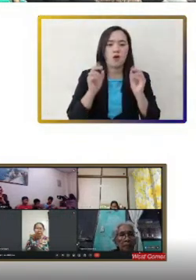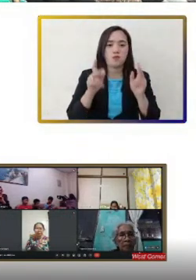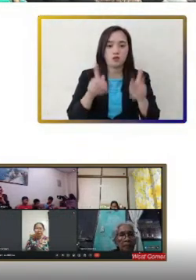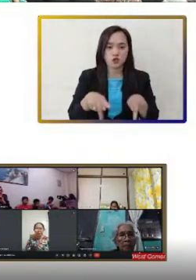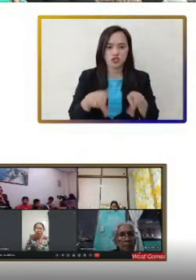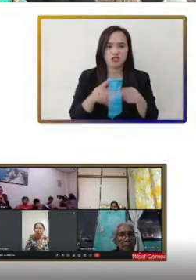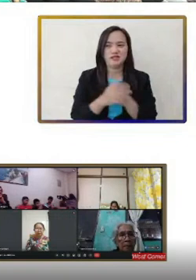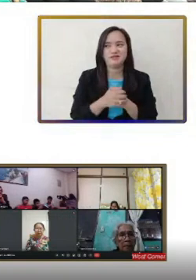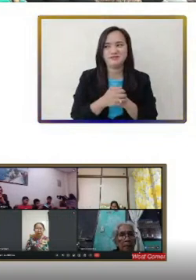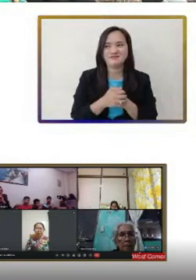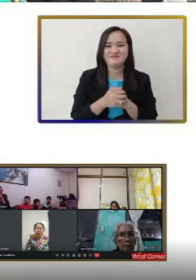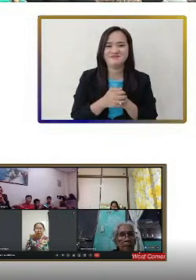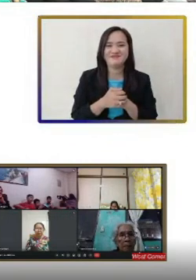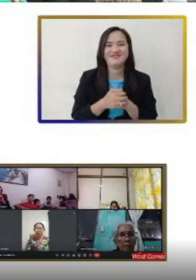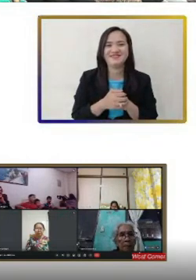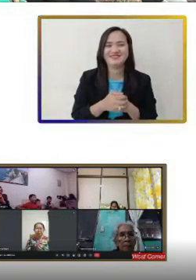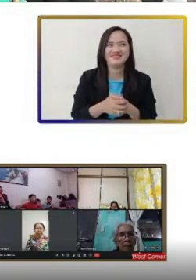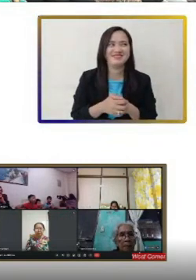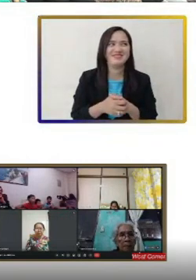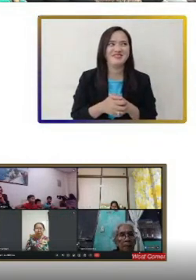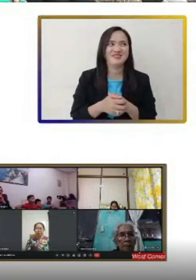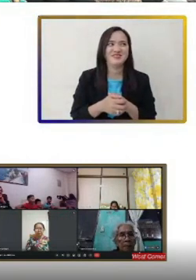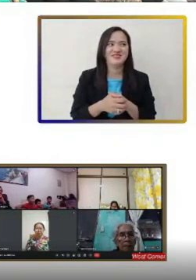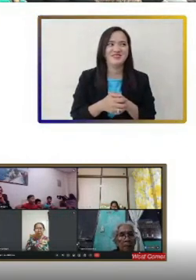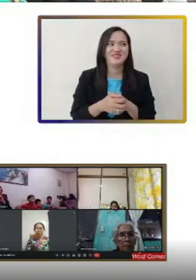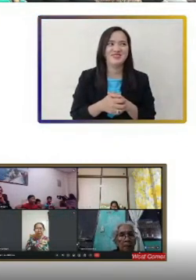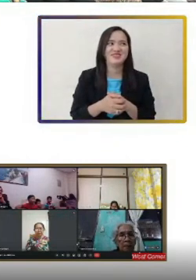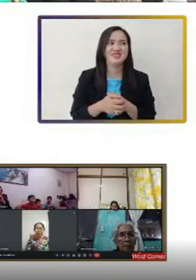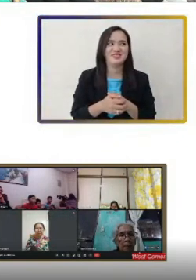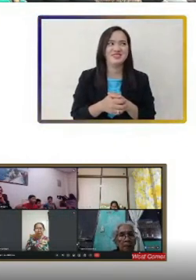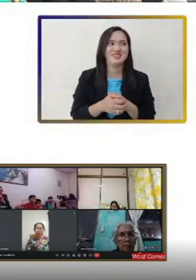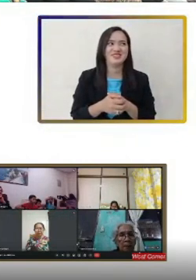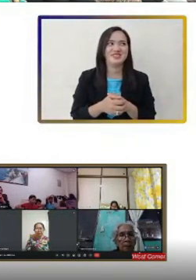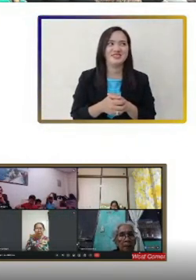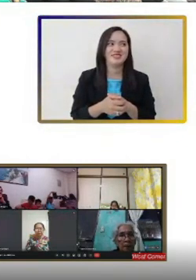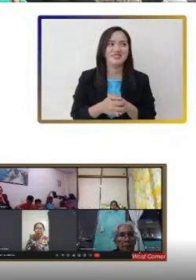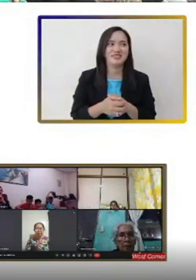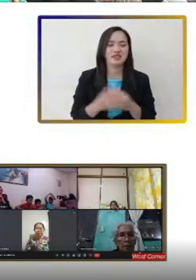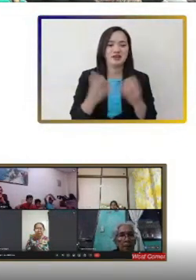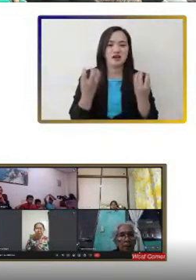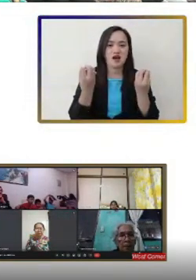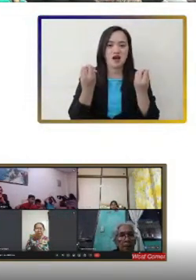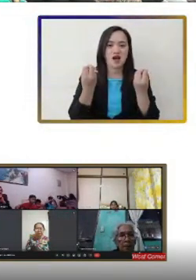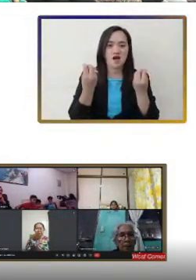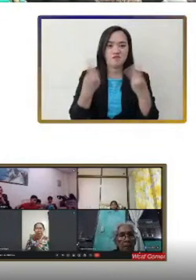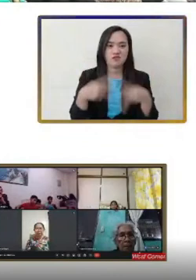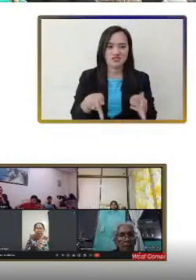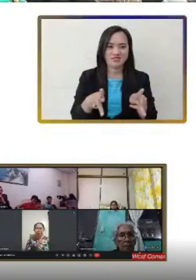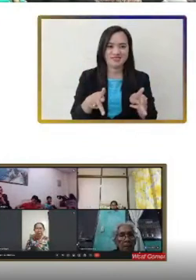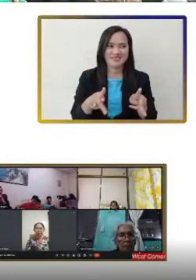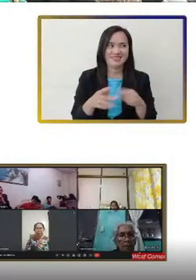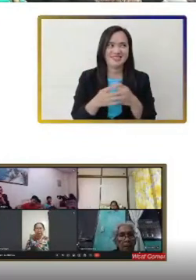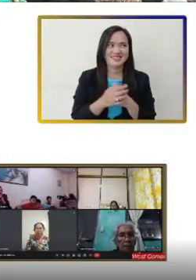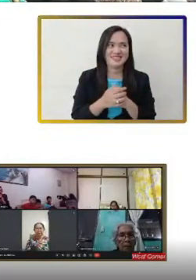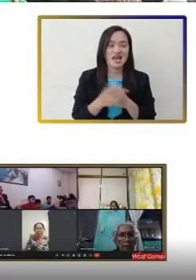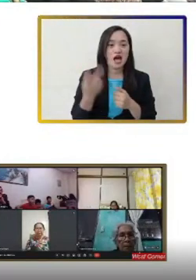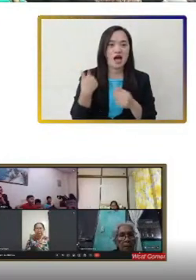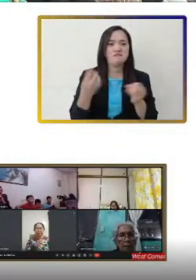Bible, napakaraming talata na ang sabi ng Biblia, it will come to pass, and